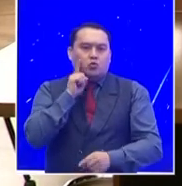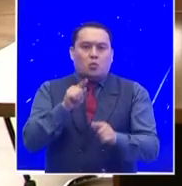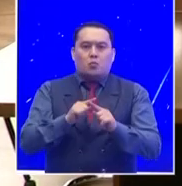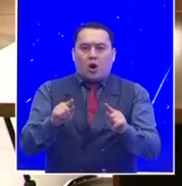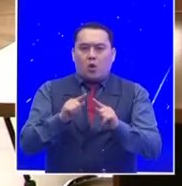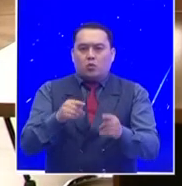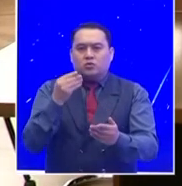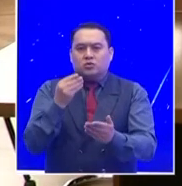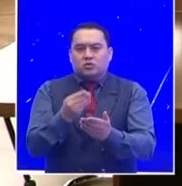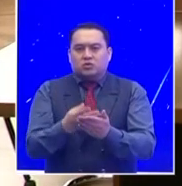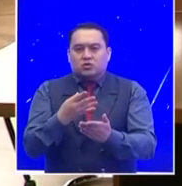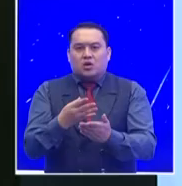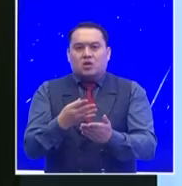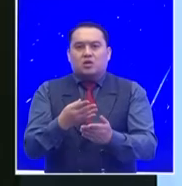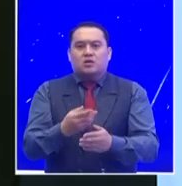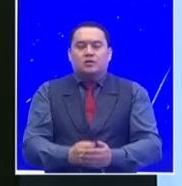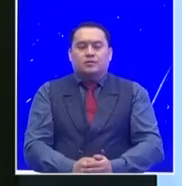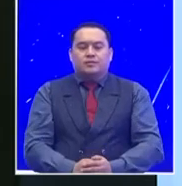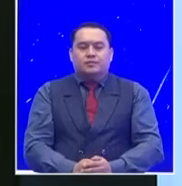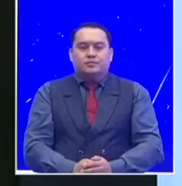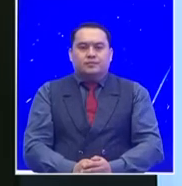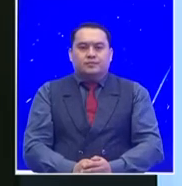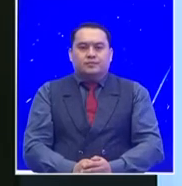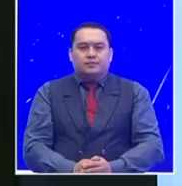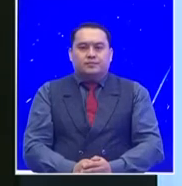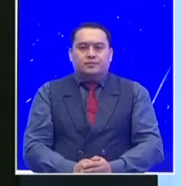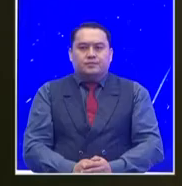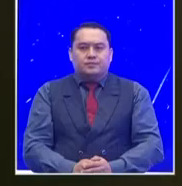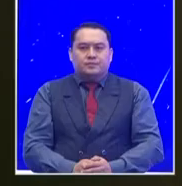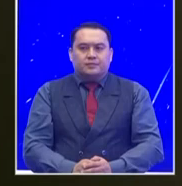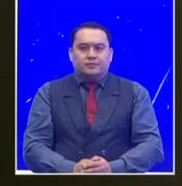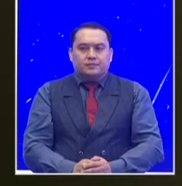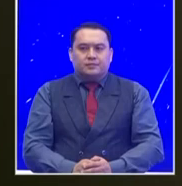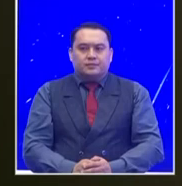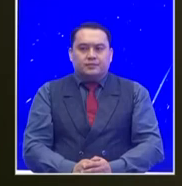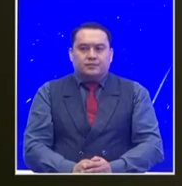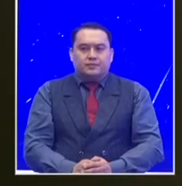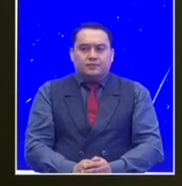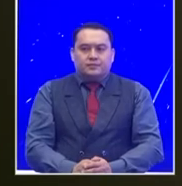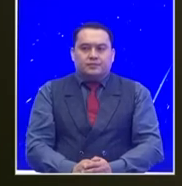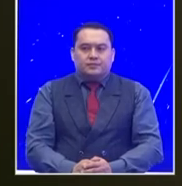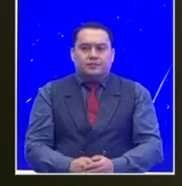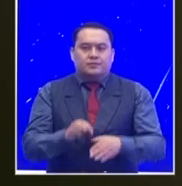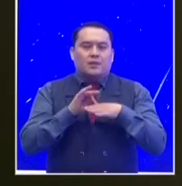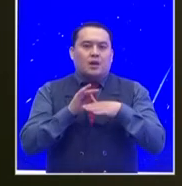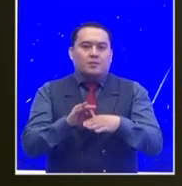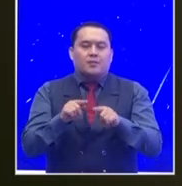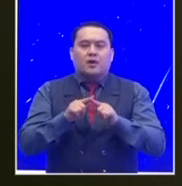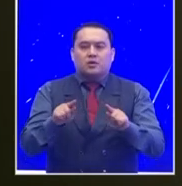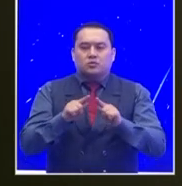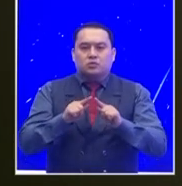пропаганды ценностей и гуманистических идей среди подрастающего поколения. Это мероприятие было проведено с целью пропаганды